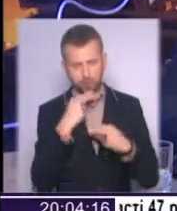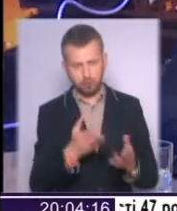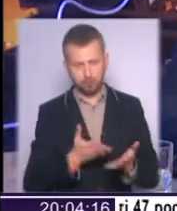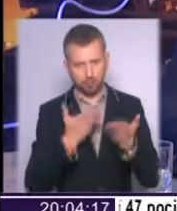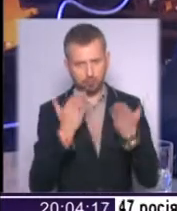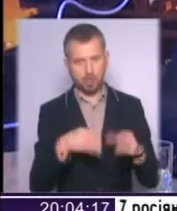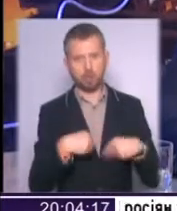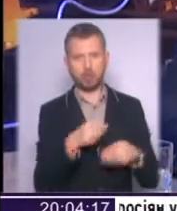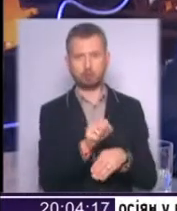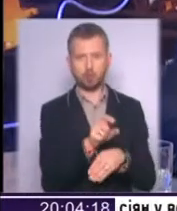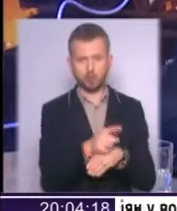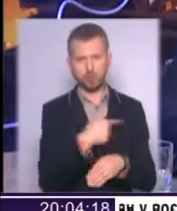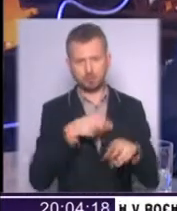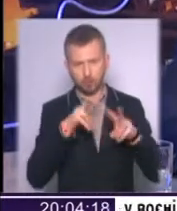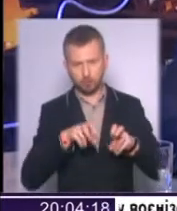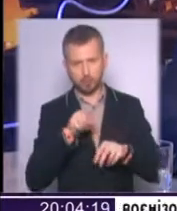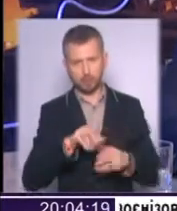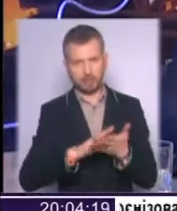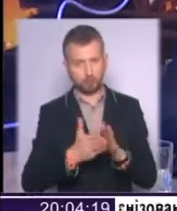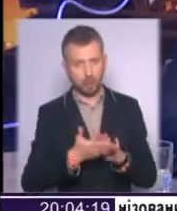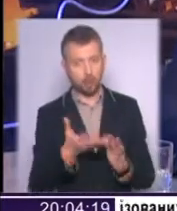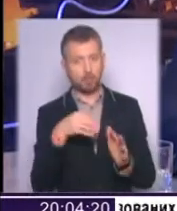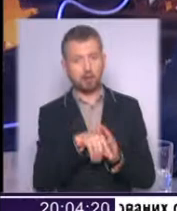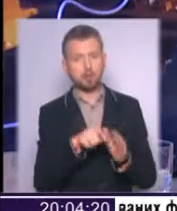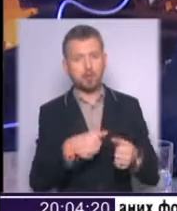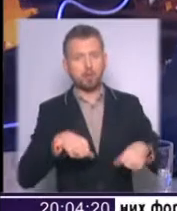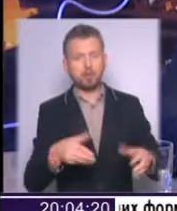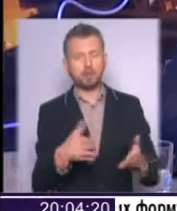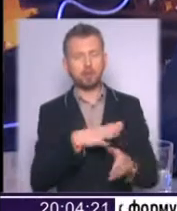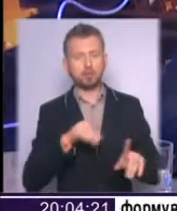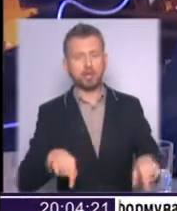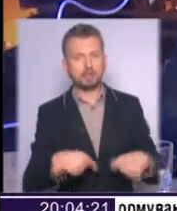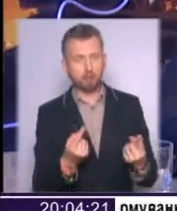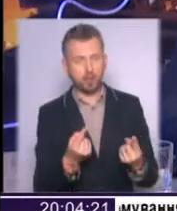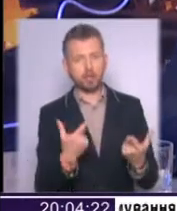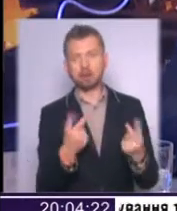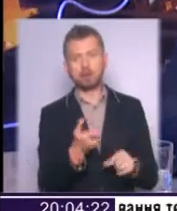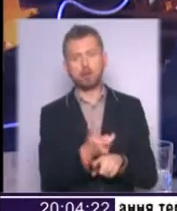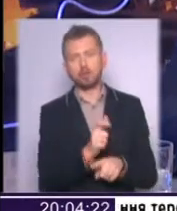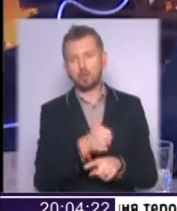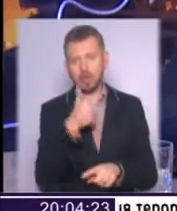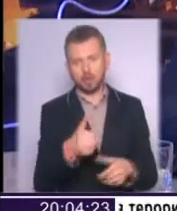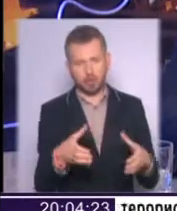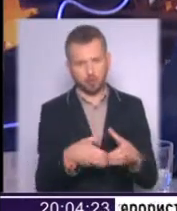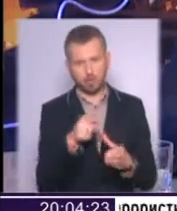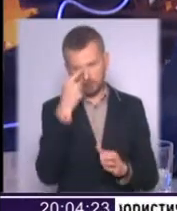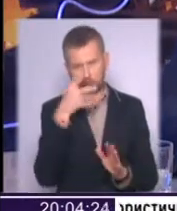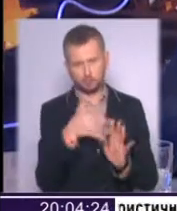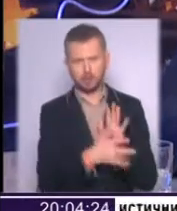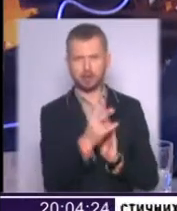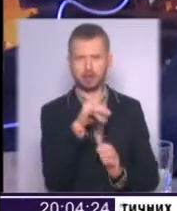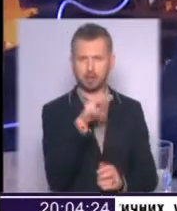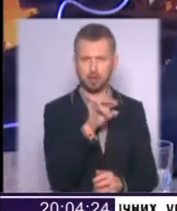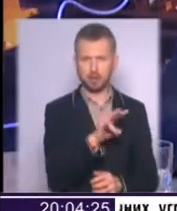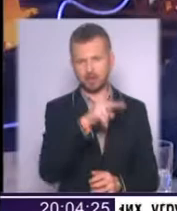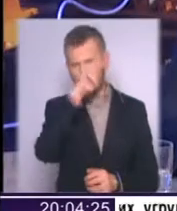прочитаю, дам доручення, ми розберемося цю ситуацію. І в рамках тієї комісії, яка була створена, де дуже гарна команда, ви розумієте, Каплін, Тимошенко,